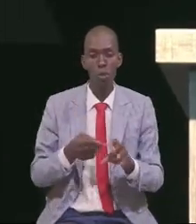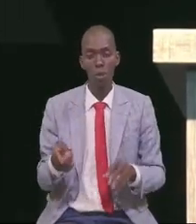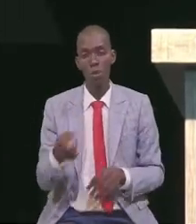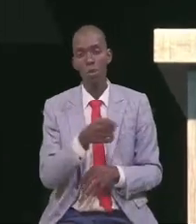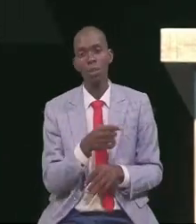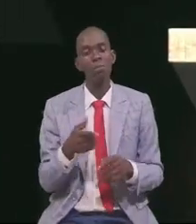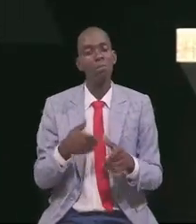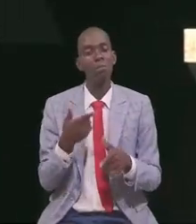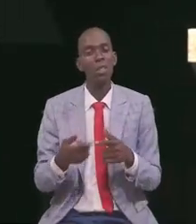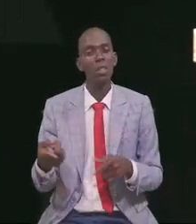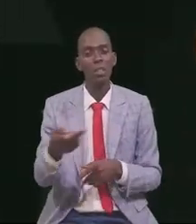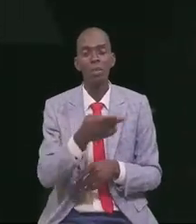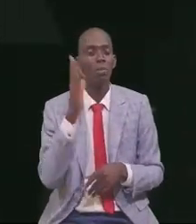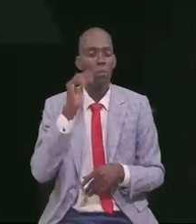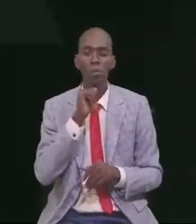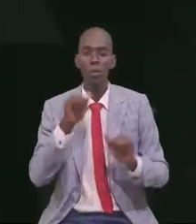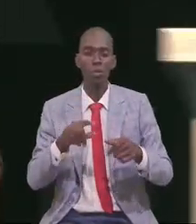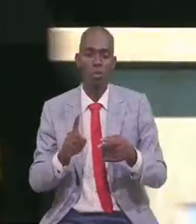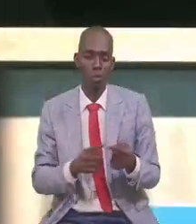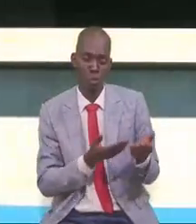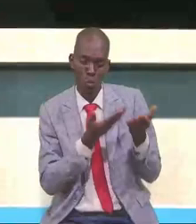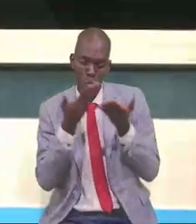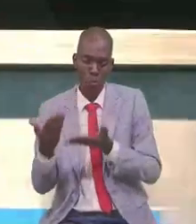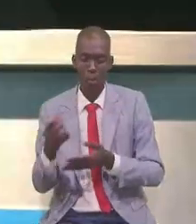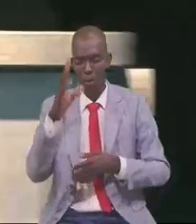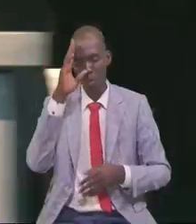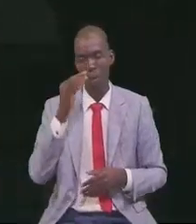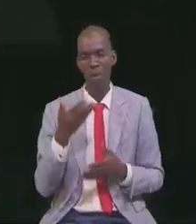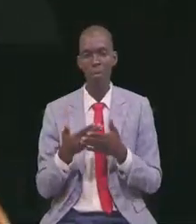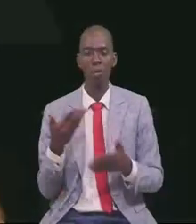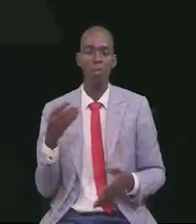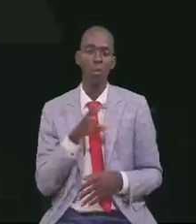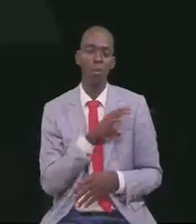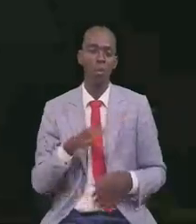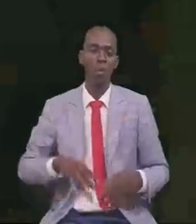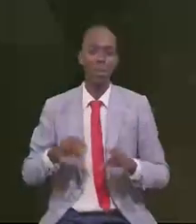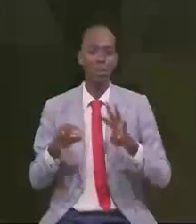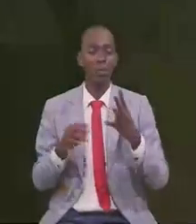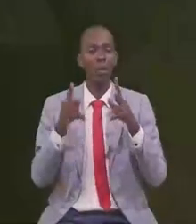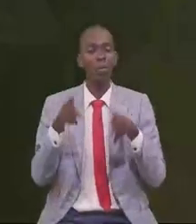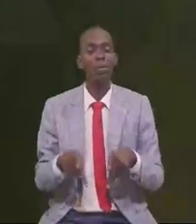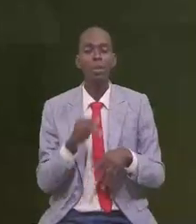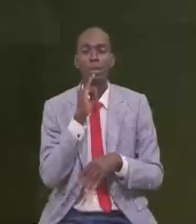pas monter l'homme sur le toit et le faire descendre. La quatrième personne est appelée.